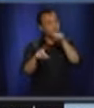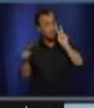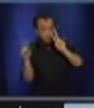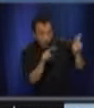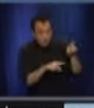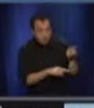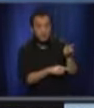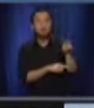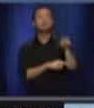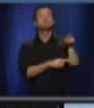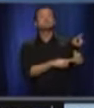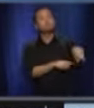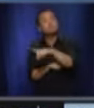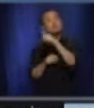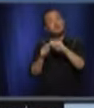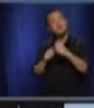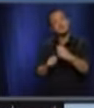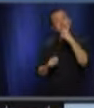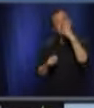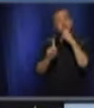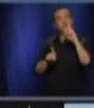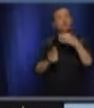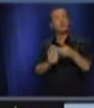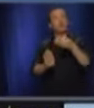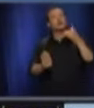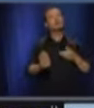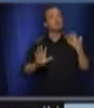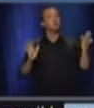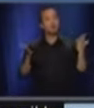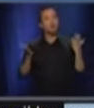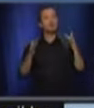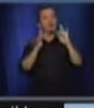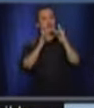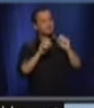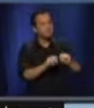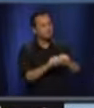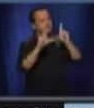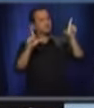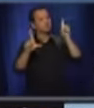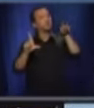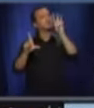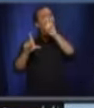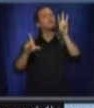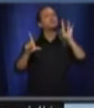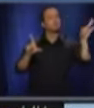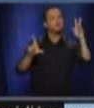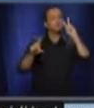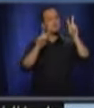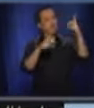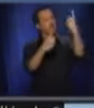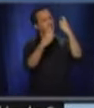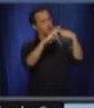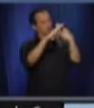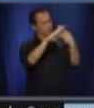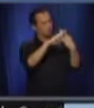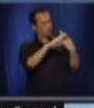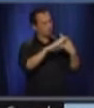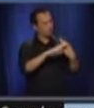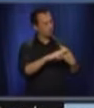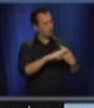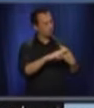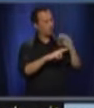tester, de prendre le questionnaire et de remplir le questionnaire. On en avait parlé beaucoup de